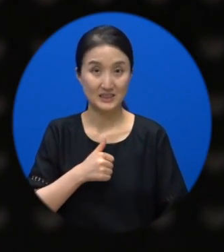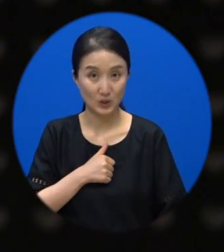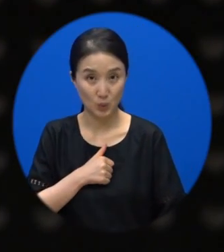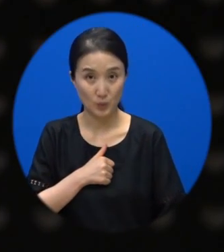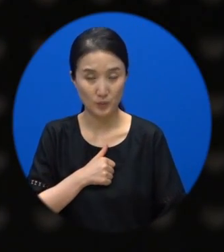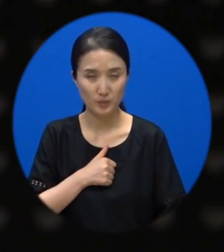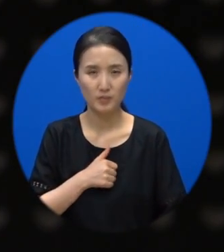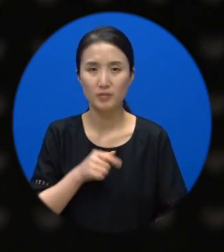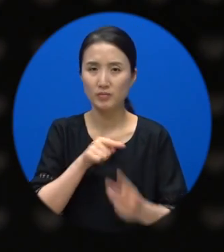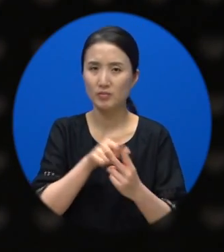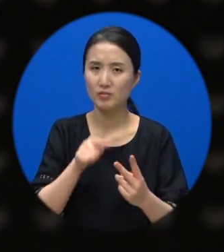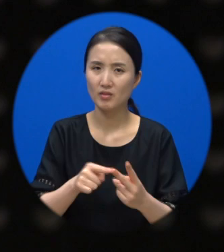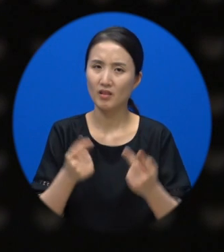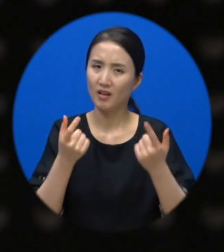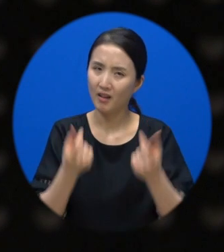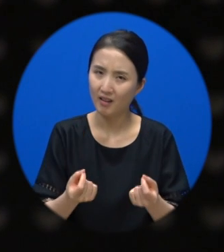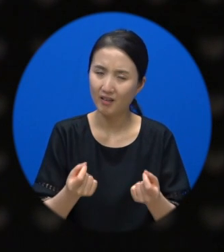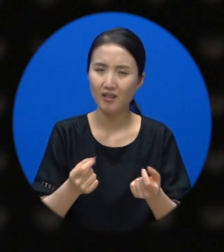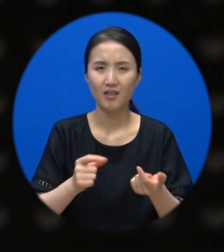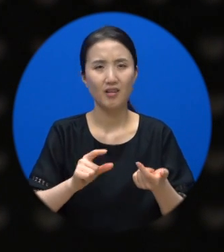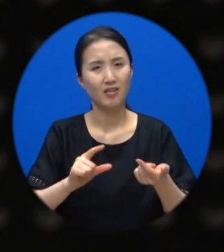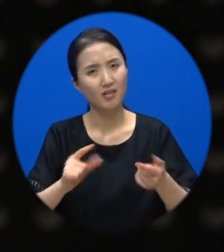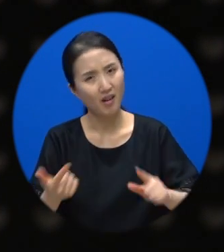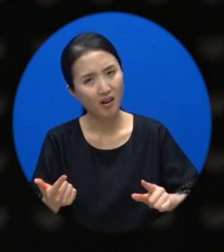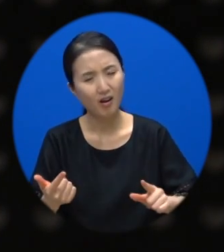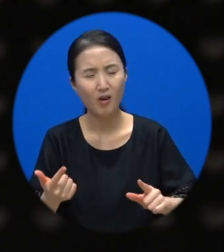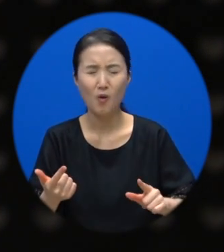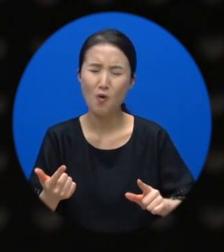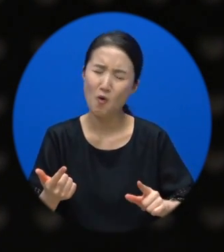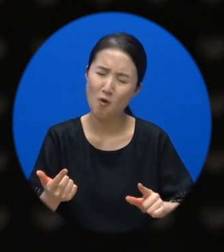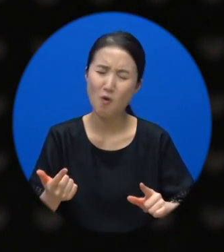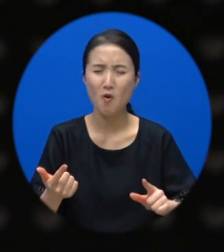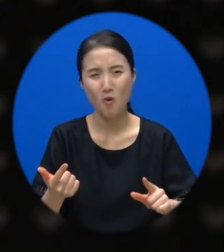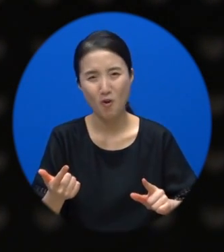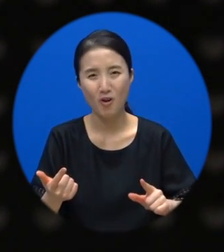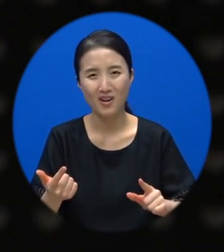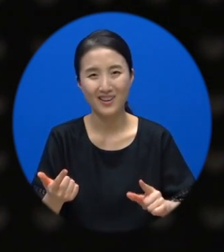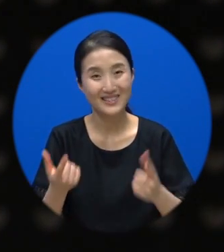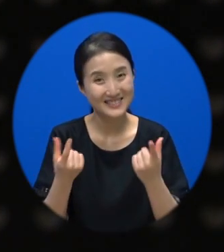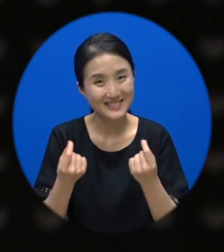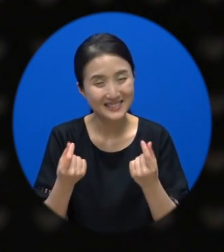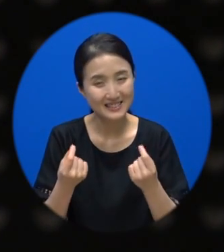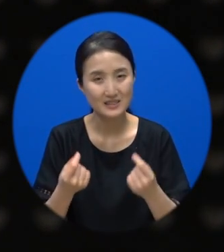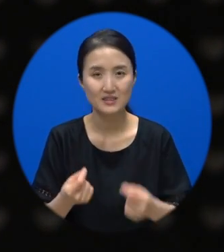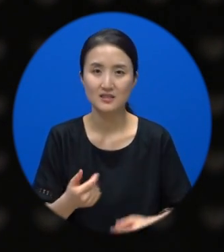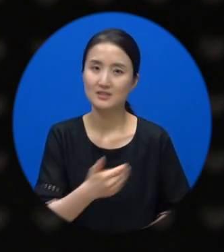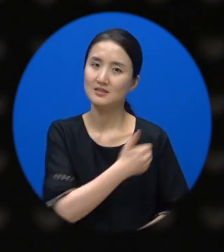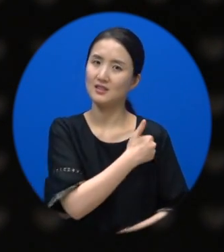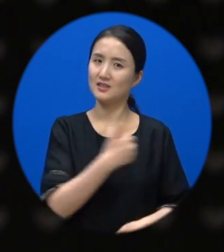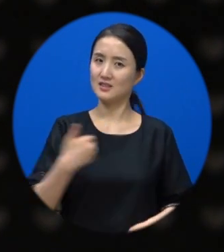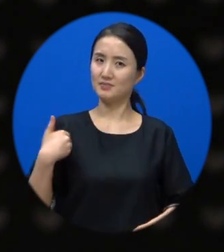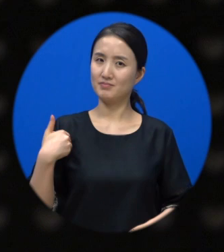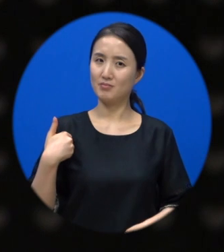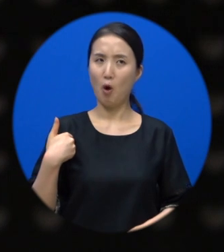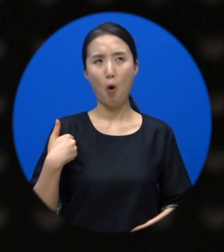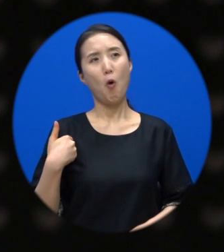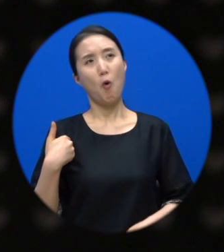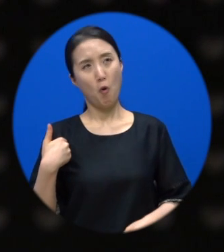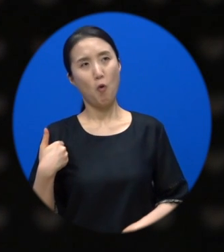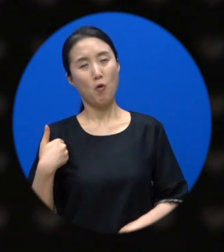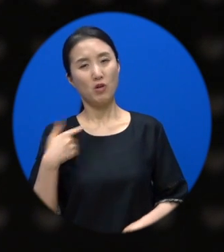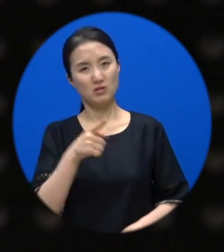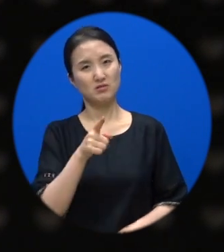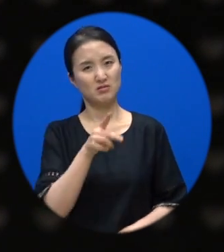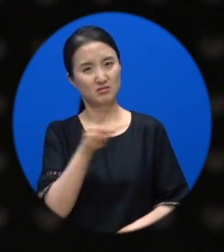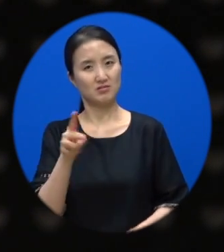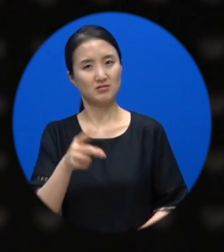자존감이 아마 이게 다른 건지 같은 건지 아리까리 하실 거라는 생각이 들어요. 그리고 자신감이 있는 사람을 보면